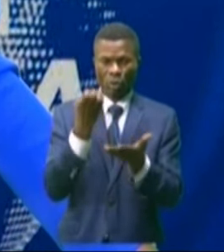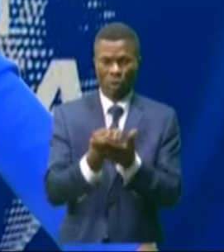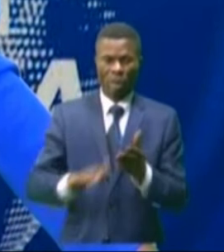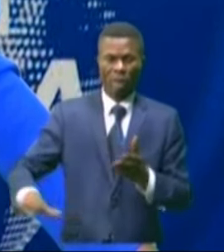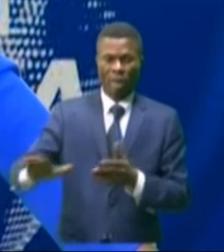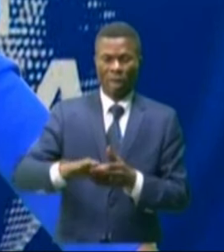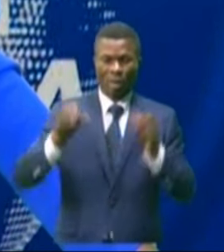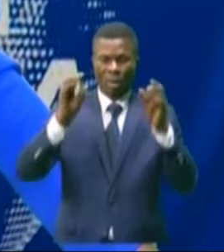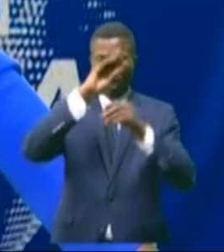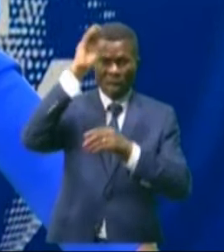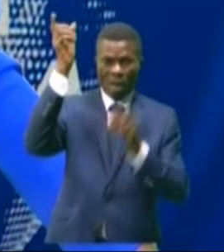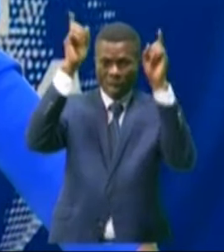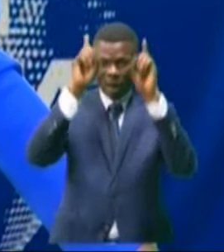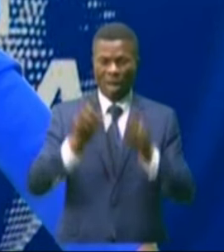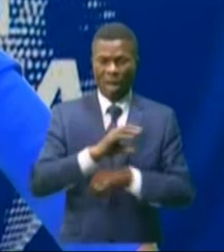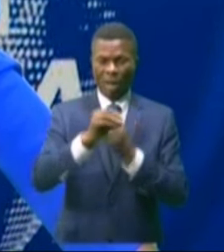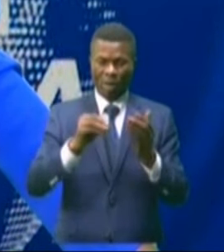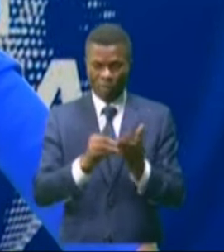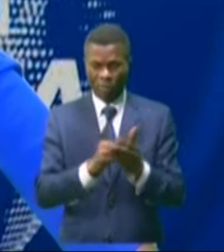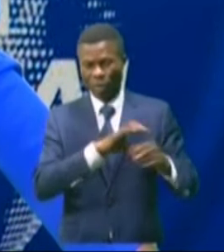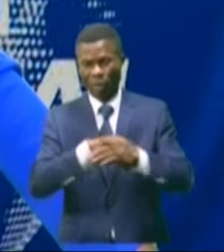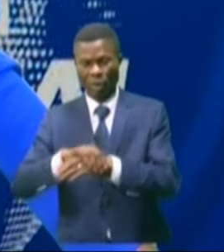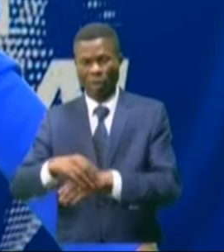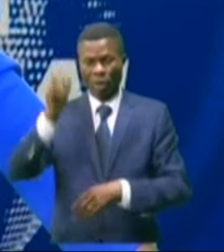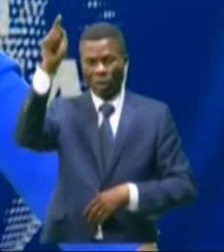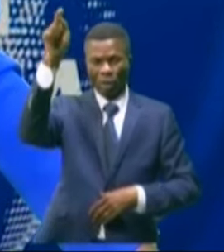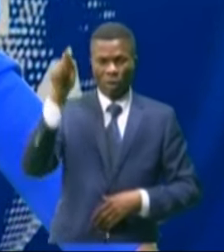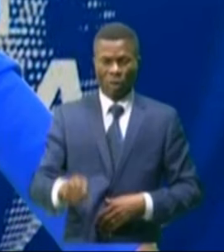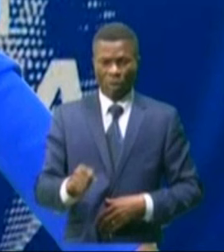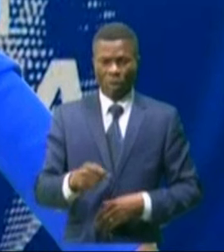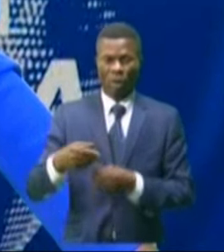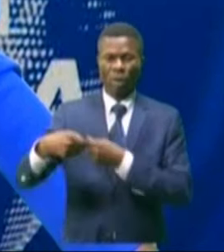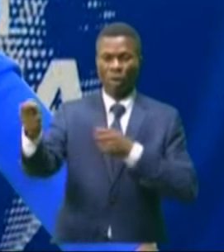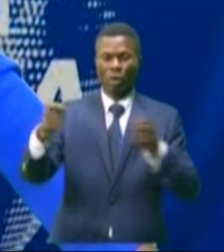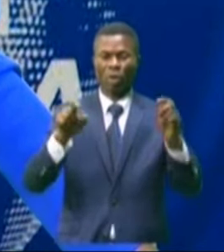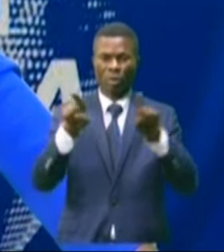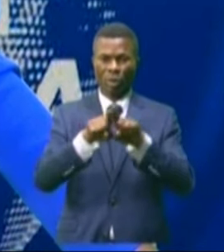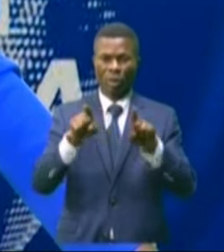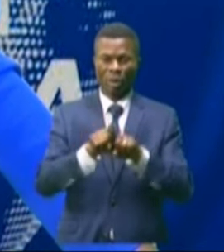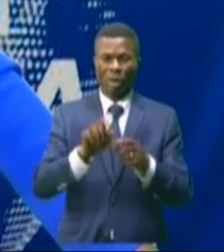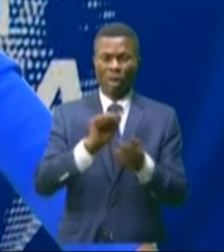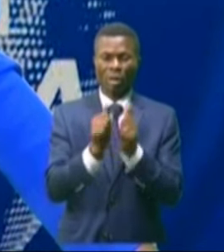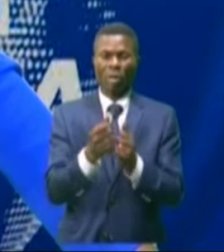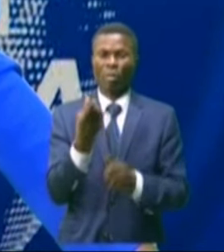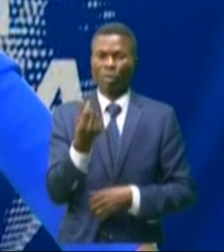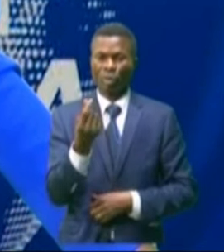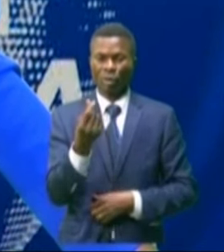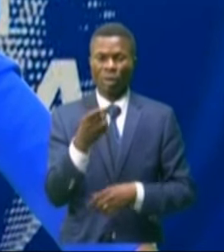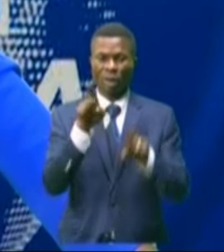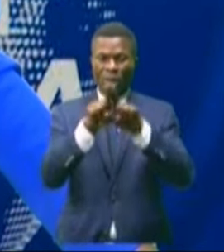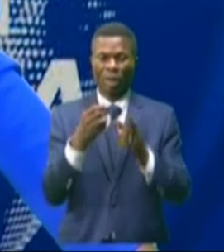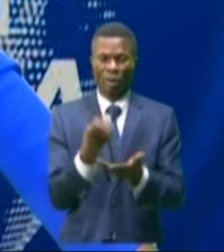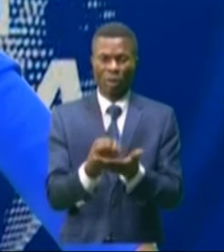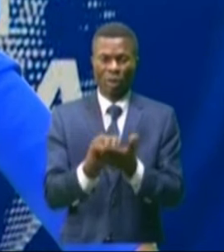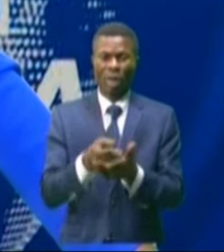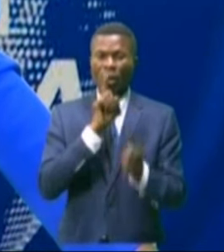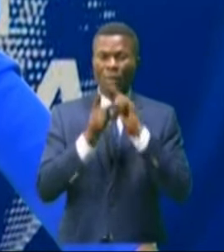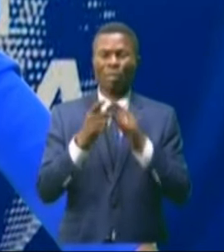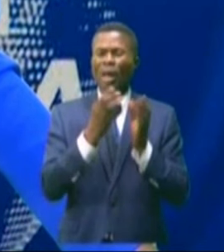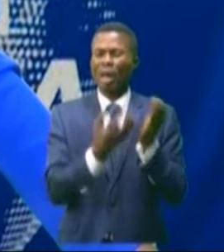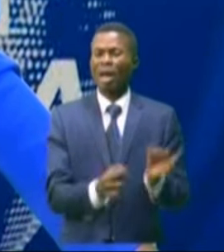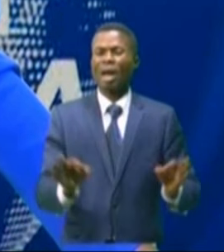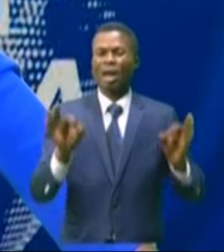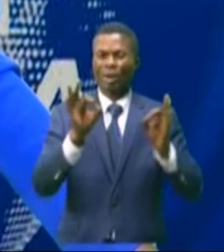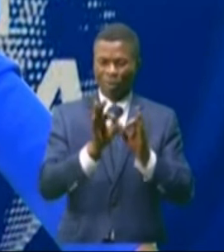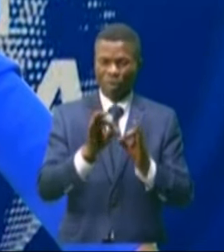d'Afrique centrale, conduite par le commissaire au marché commun, affaires monétaires et économiques. Des discussions fructueuses autour